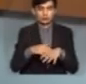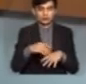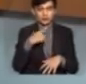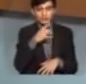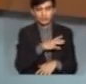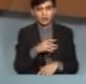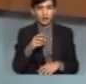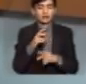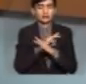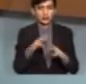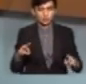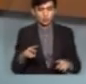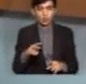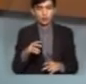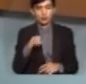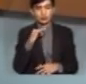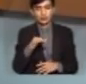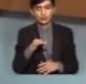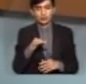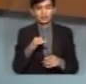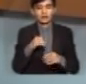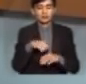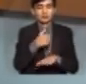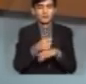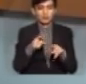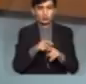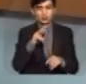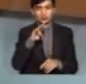как вы видите никто в том числе представители роспотребнадзора